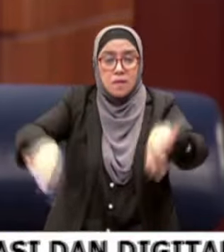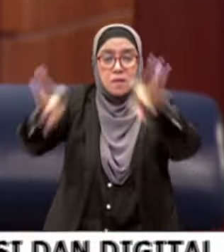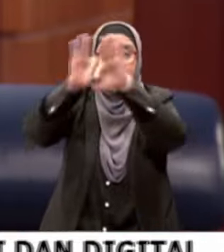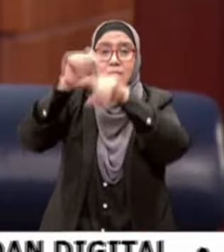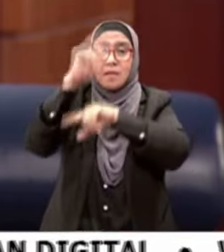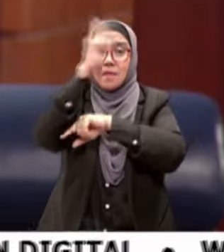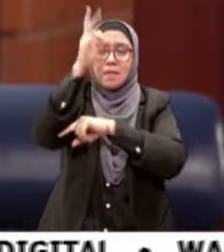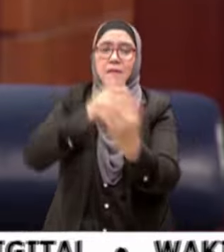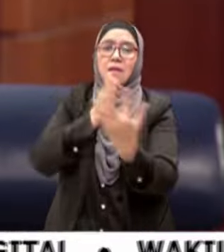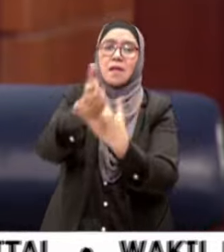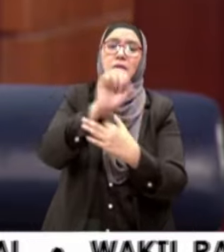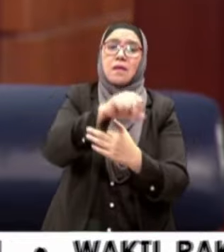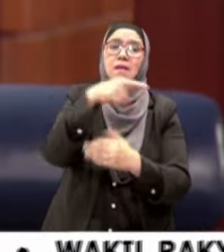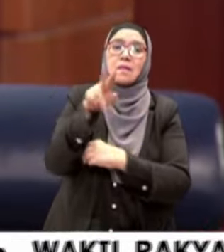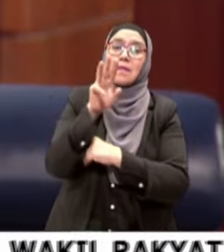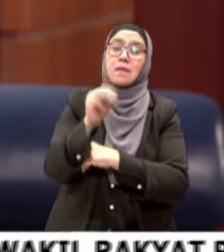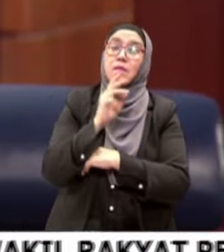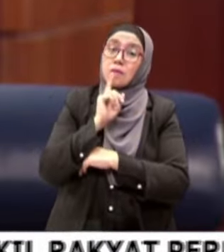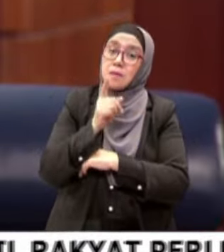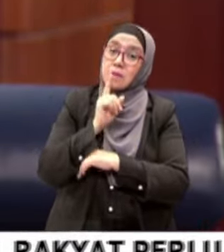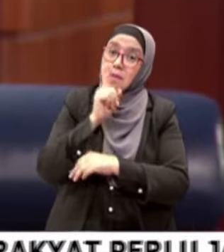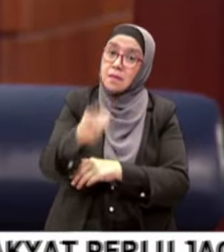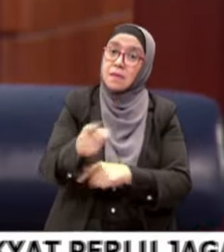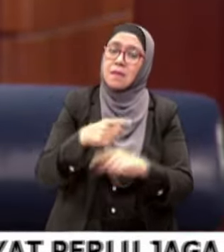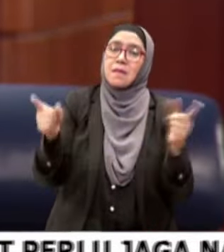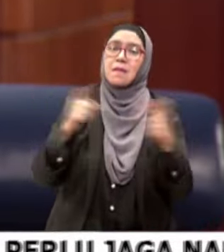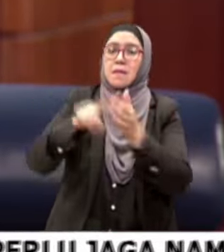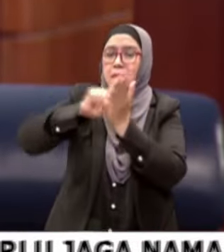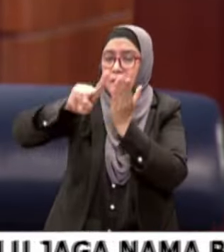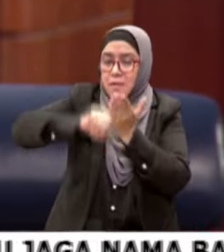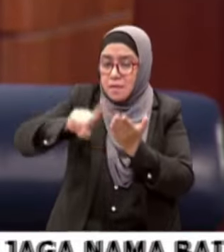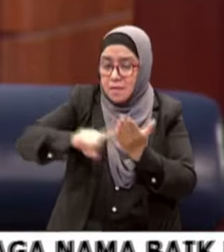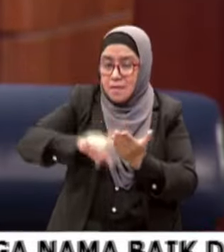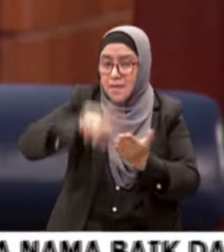SPM untuk memastikan penyesatan